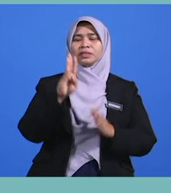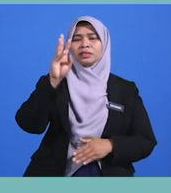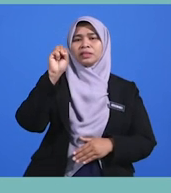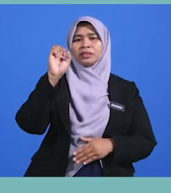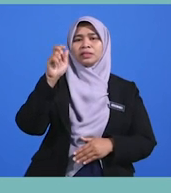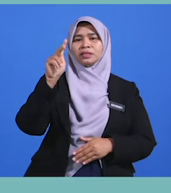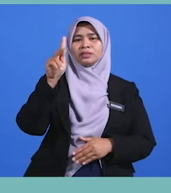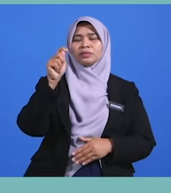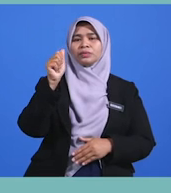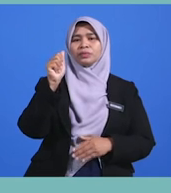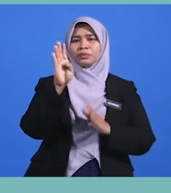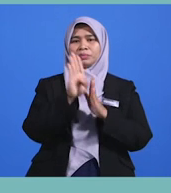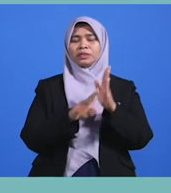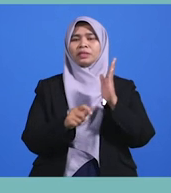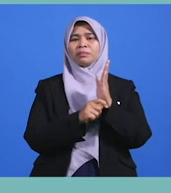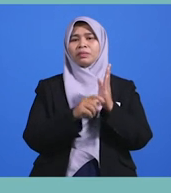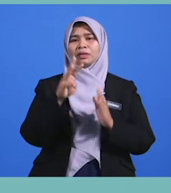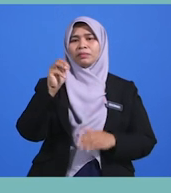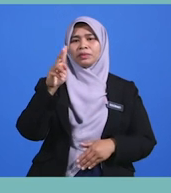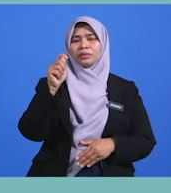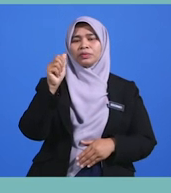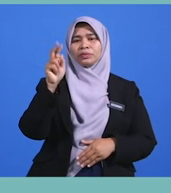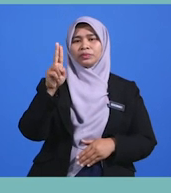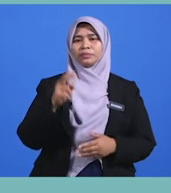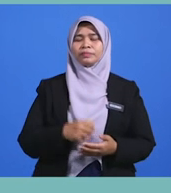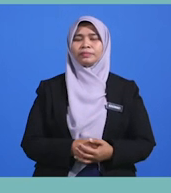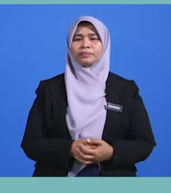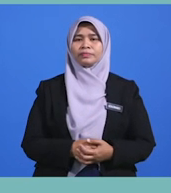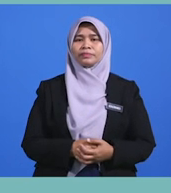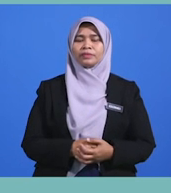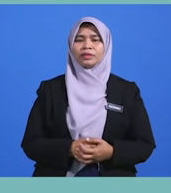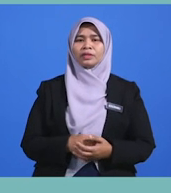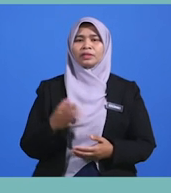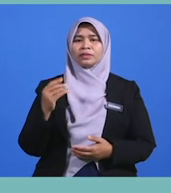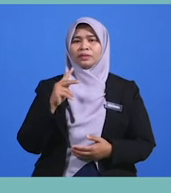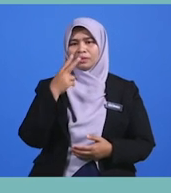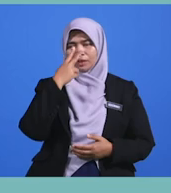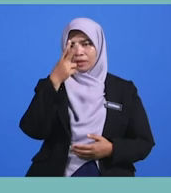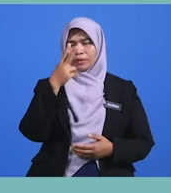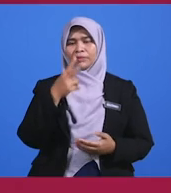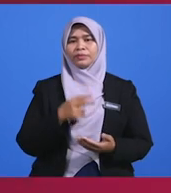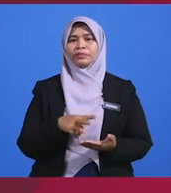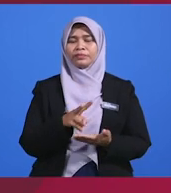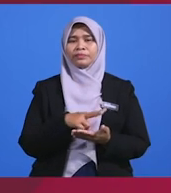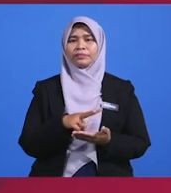kata ini mewakili intipati bagi negara Malaysia. Jom kita tonton video ini pula.